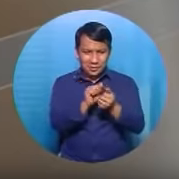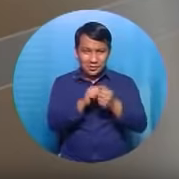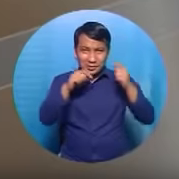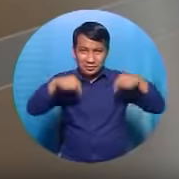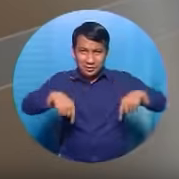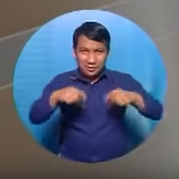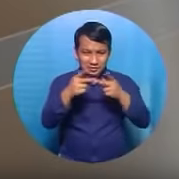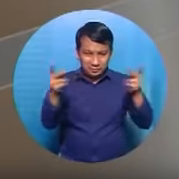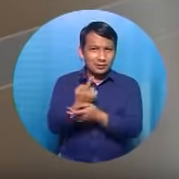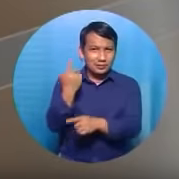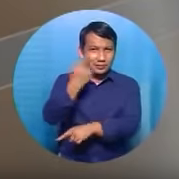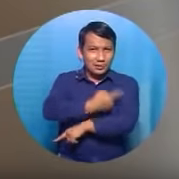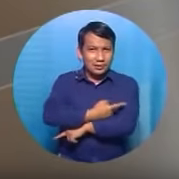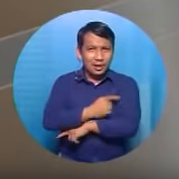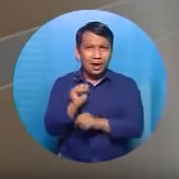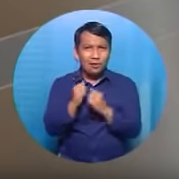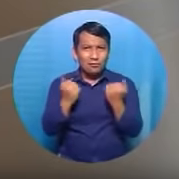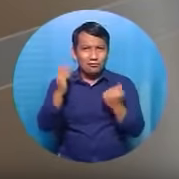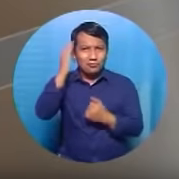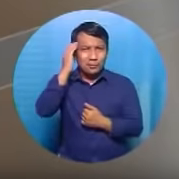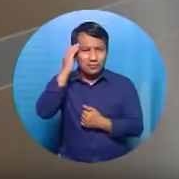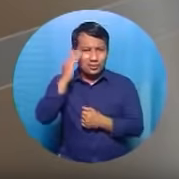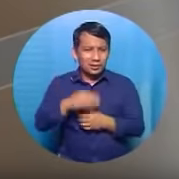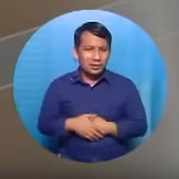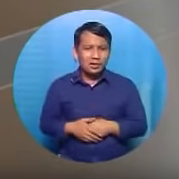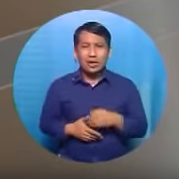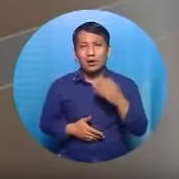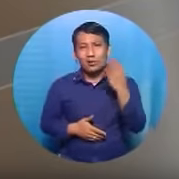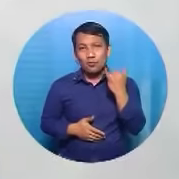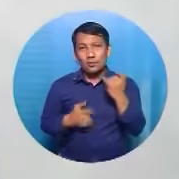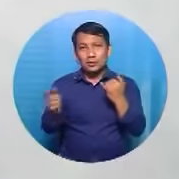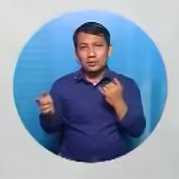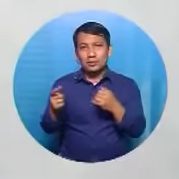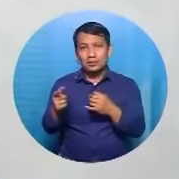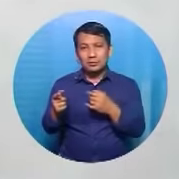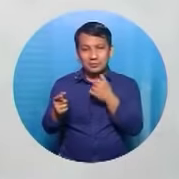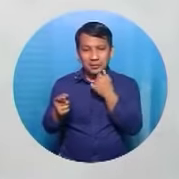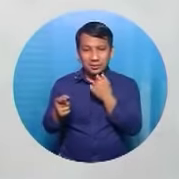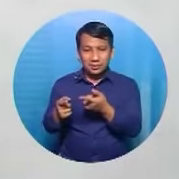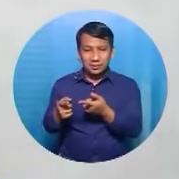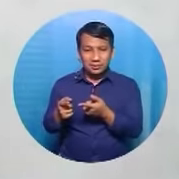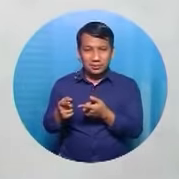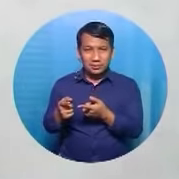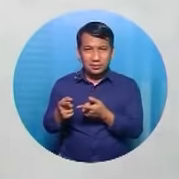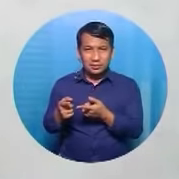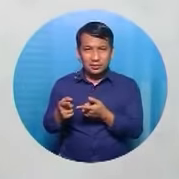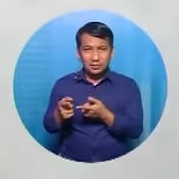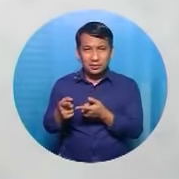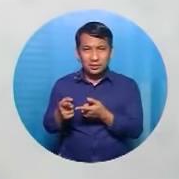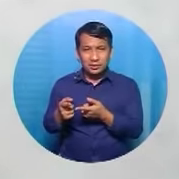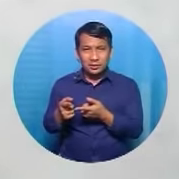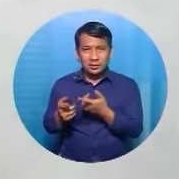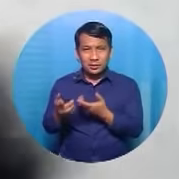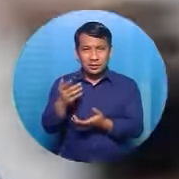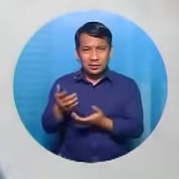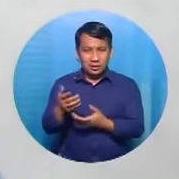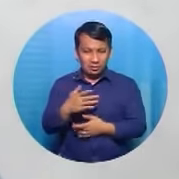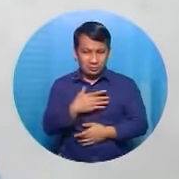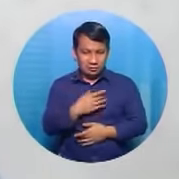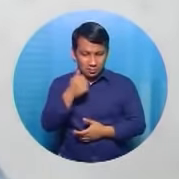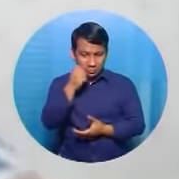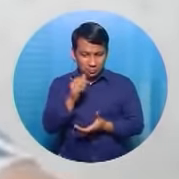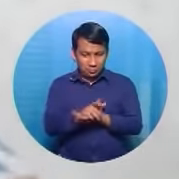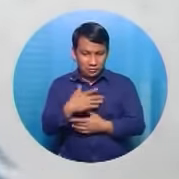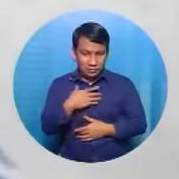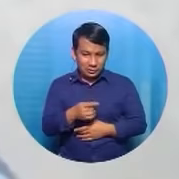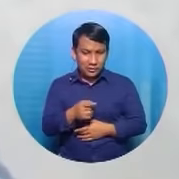isang lugar at that very moment? Kasi po, yung kumbaga po tinatawag nila po yung wife instinct po, sir. Wife instinct, tama.